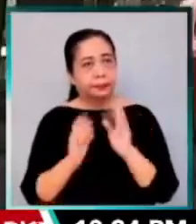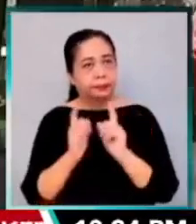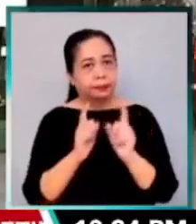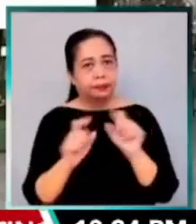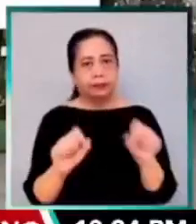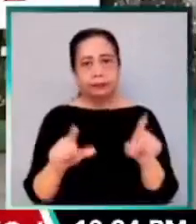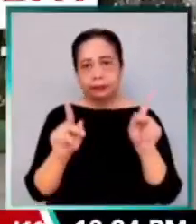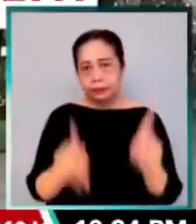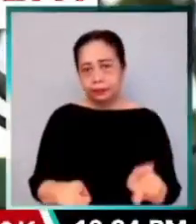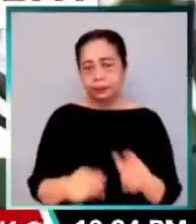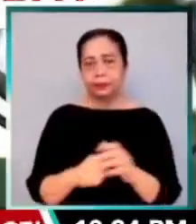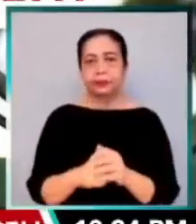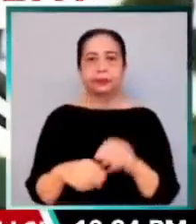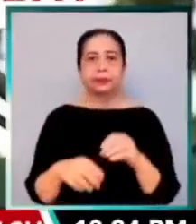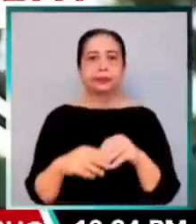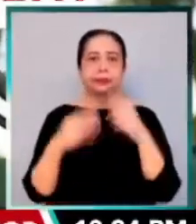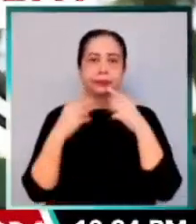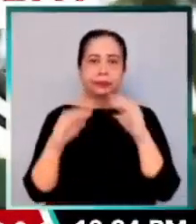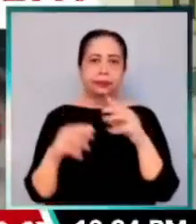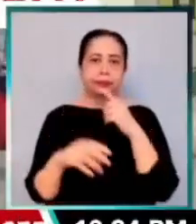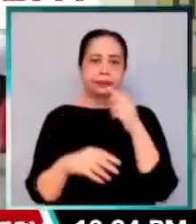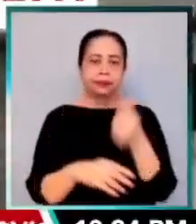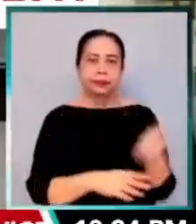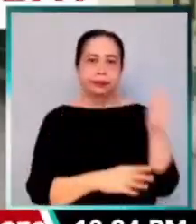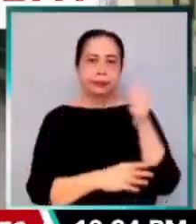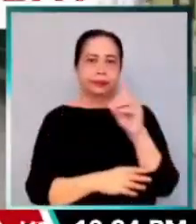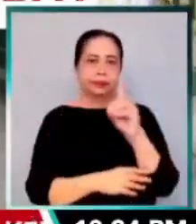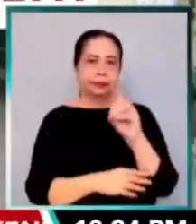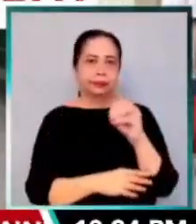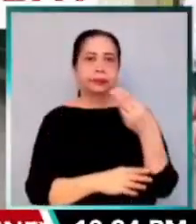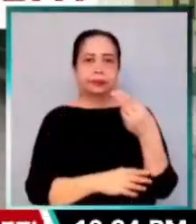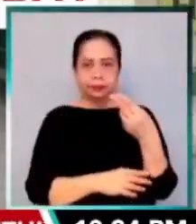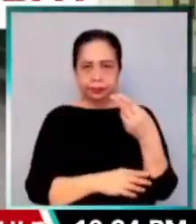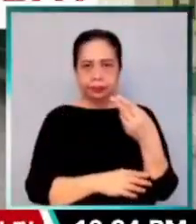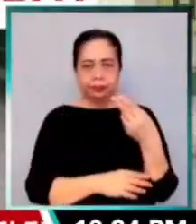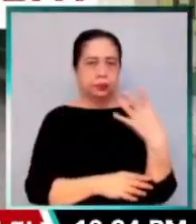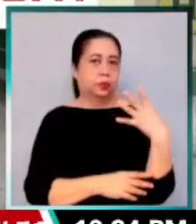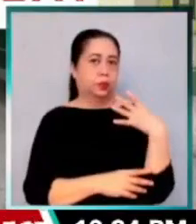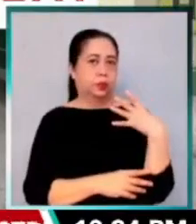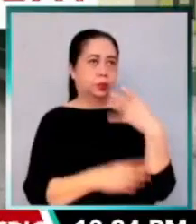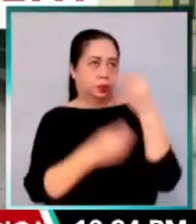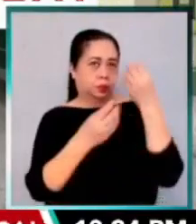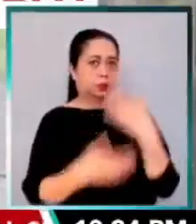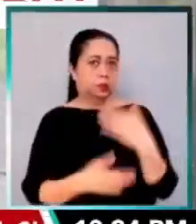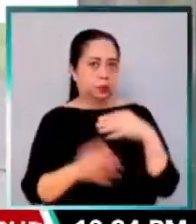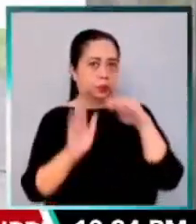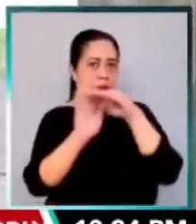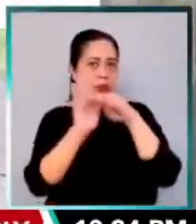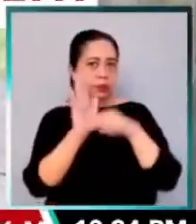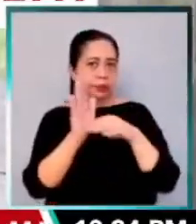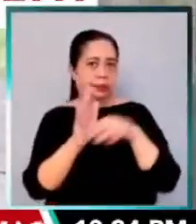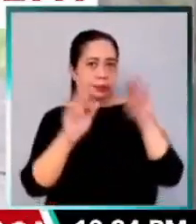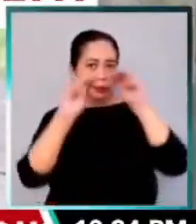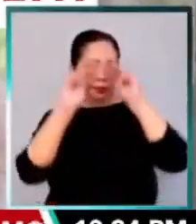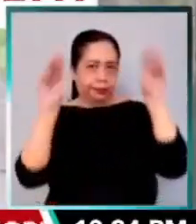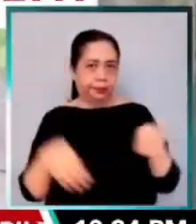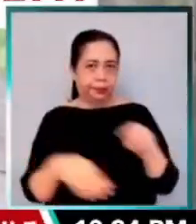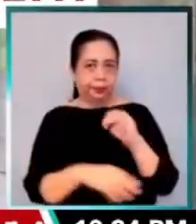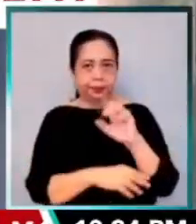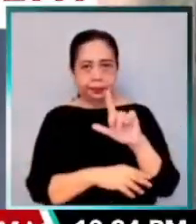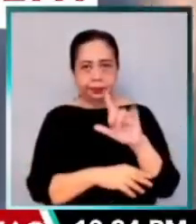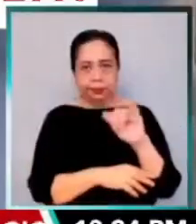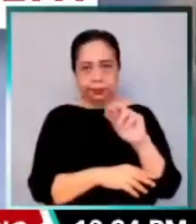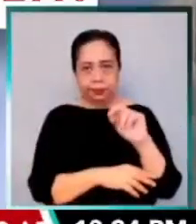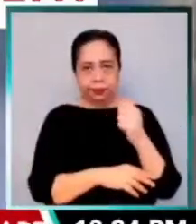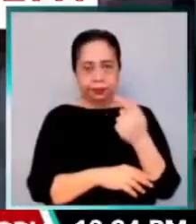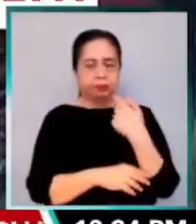Sa isang pahayag, sabi naman ng Department of Health, hihintayin nilang opisyal na gabay na ilalabas ng Malacanang. Nasa bawat isa sa atin pa rin daw